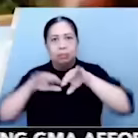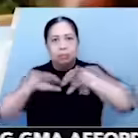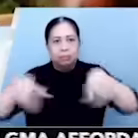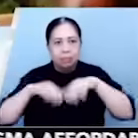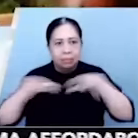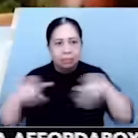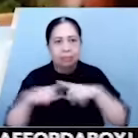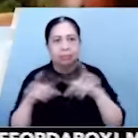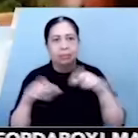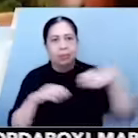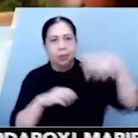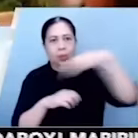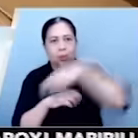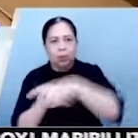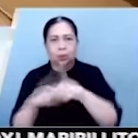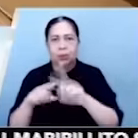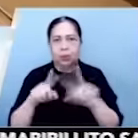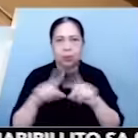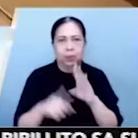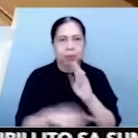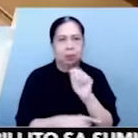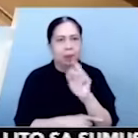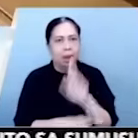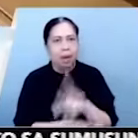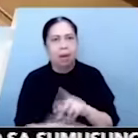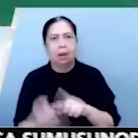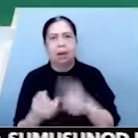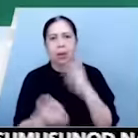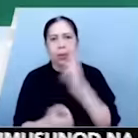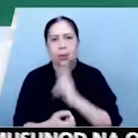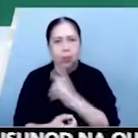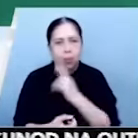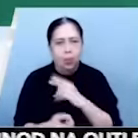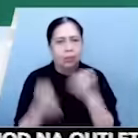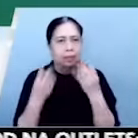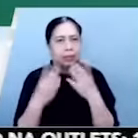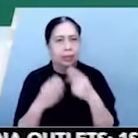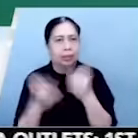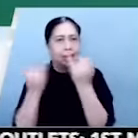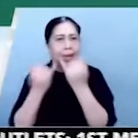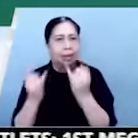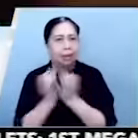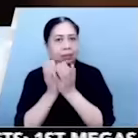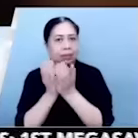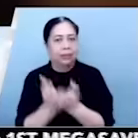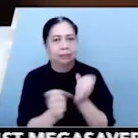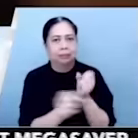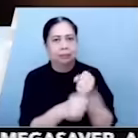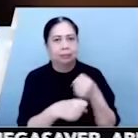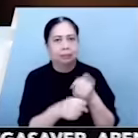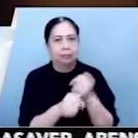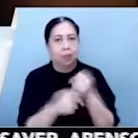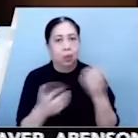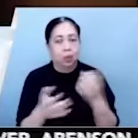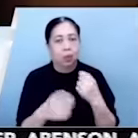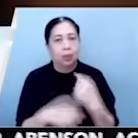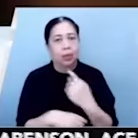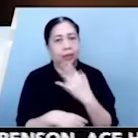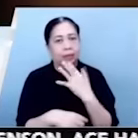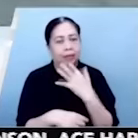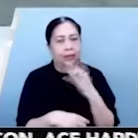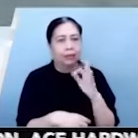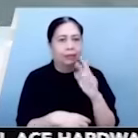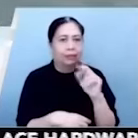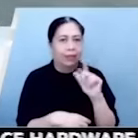at napakaraming bars at kainan. Ang Icon of the Seas, binuo sa isang shipyard sa Turku, Finland at nagkakahalaga ng